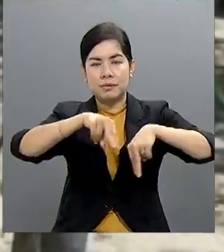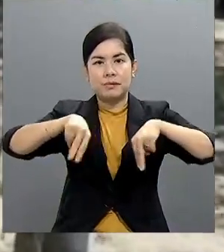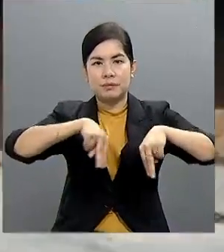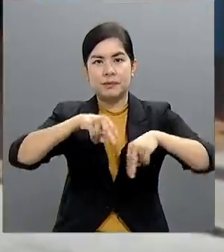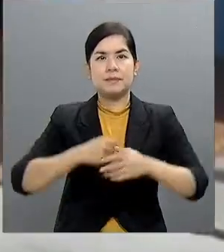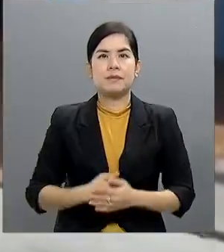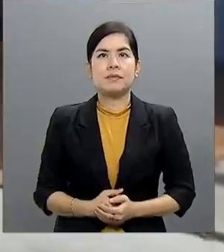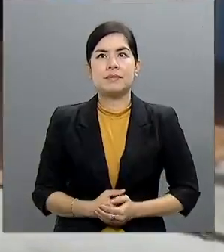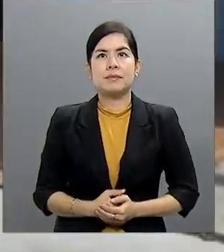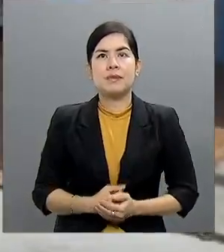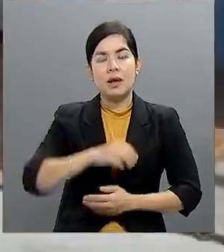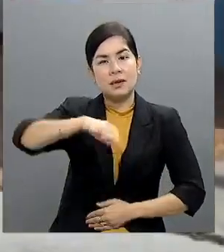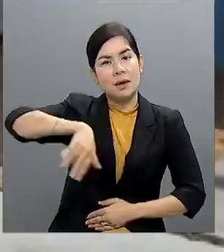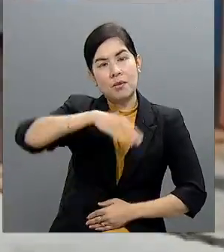ย